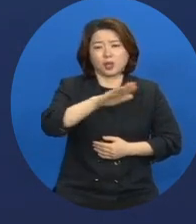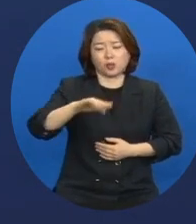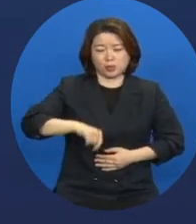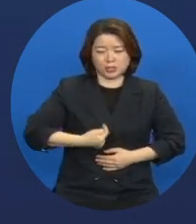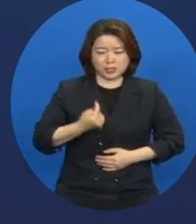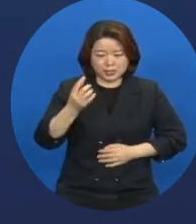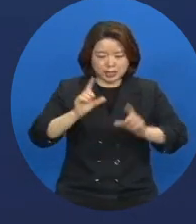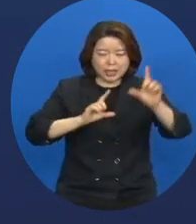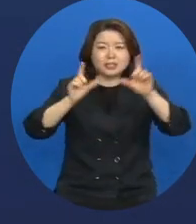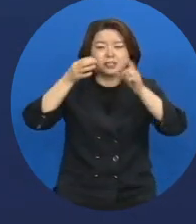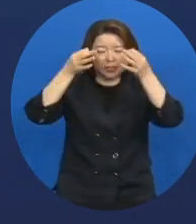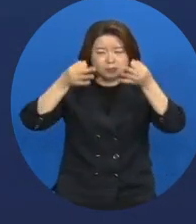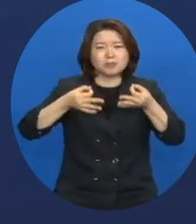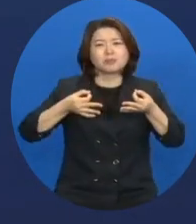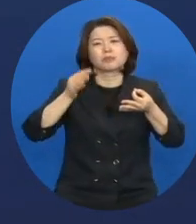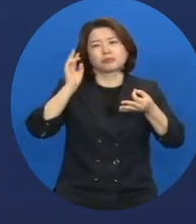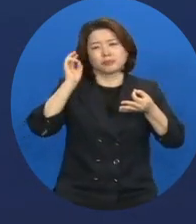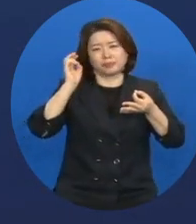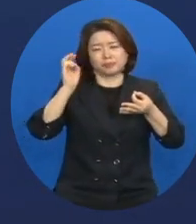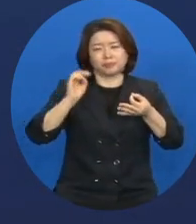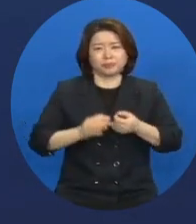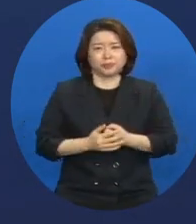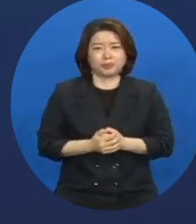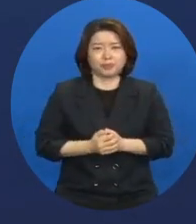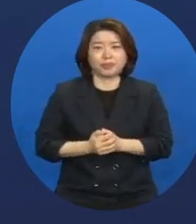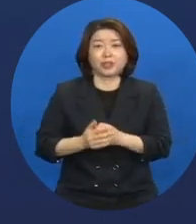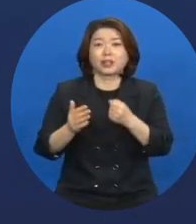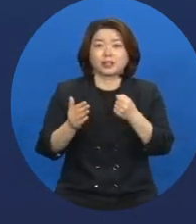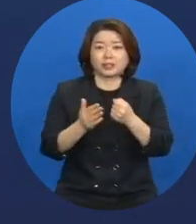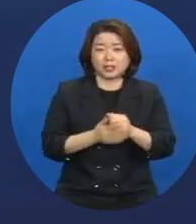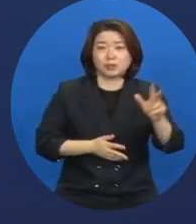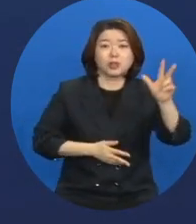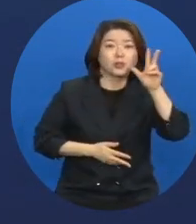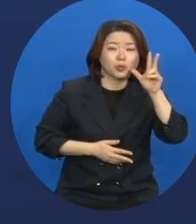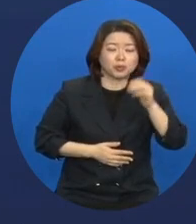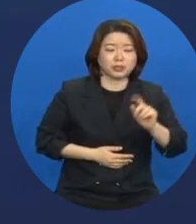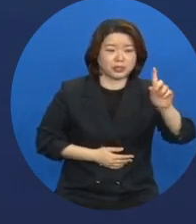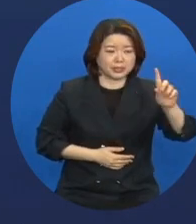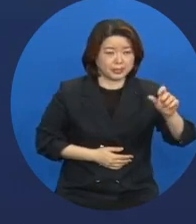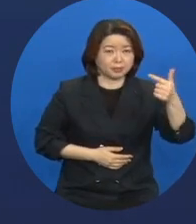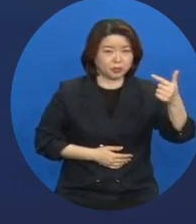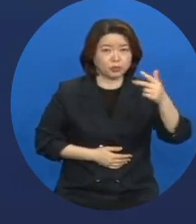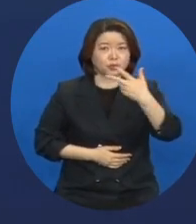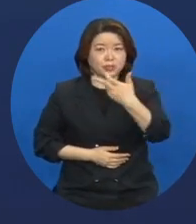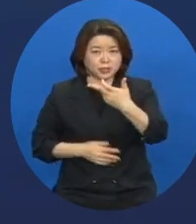모습 아닙니까? 그러므로 여호수아 16장 17장은 사실